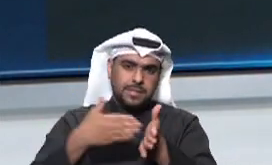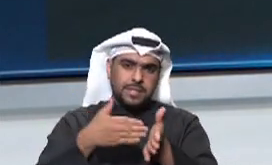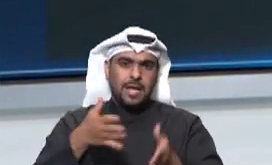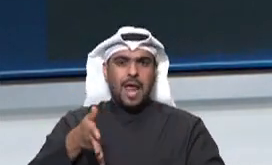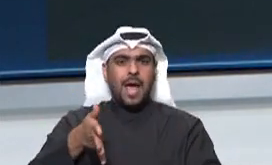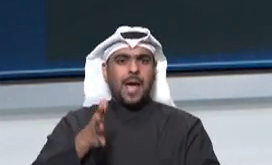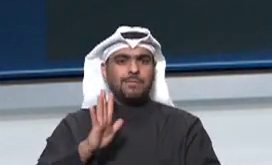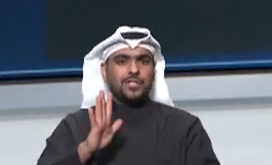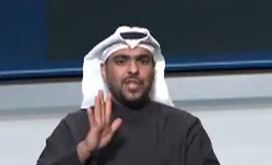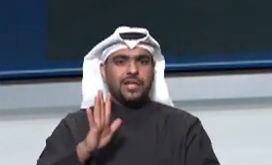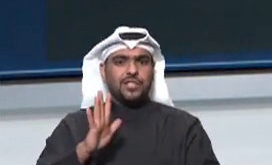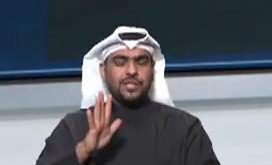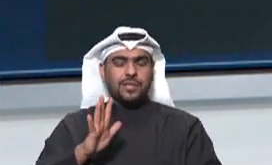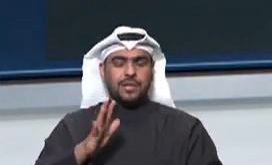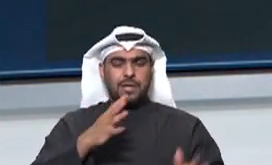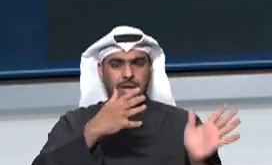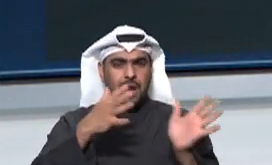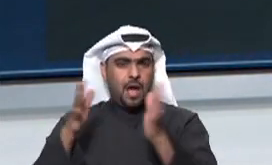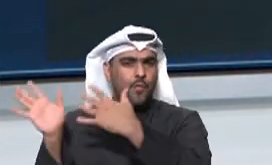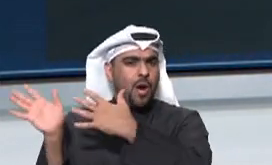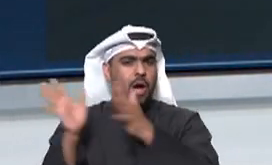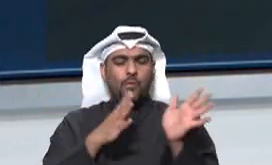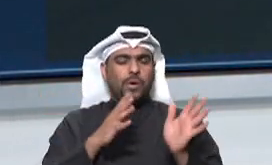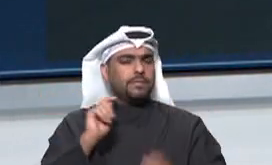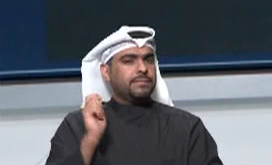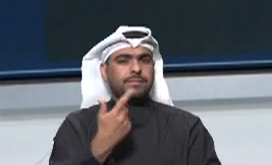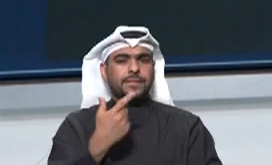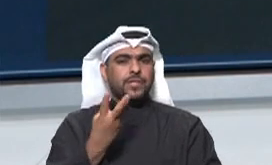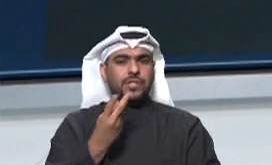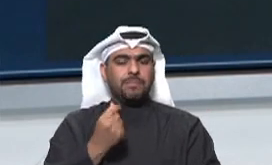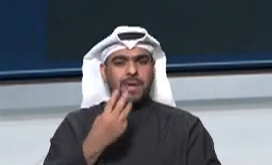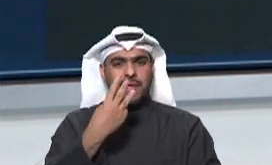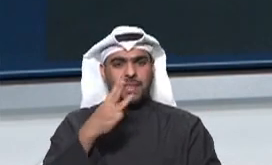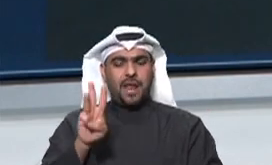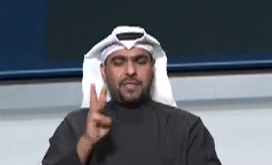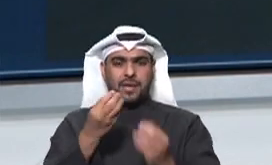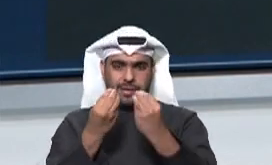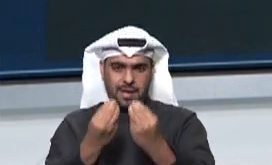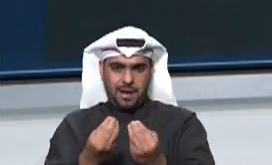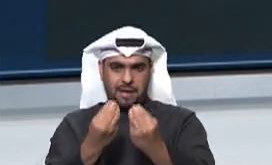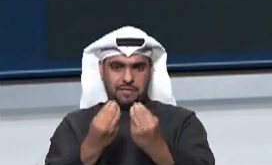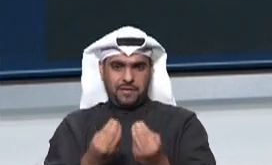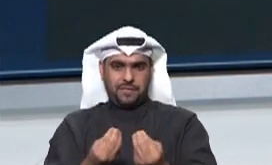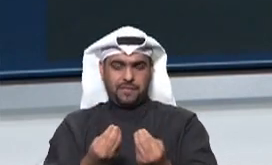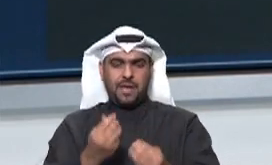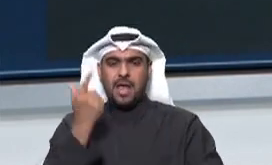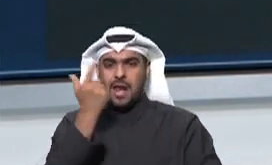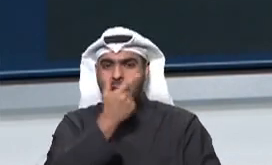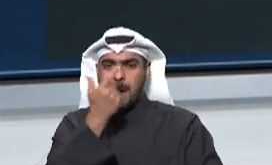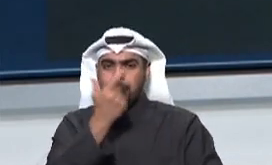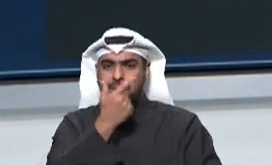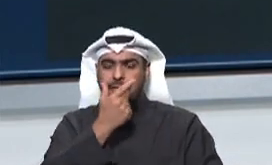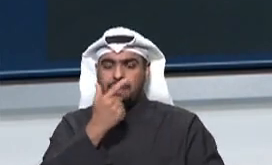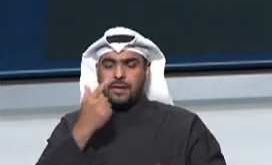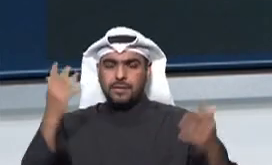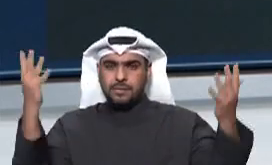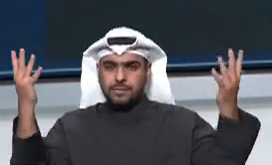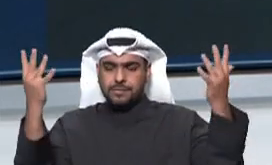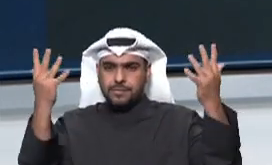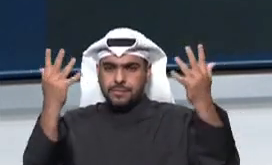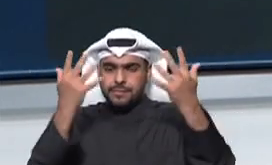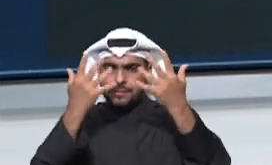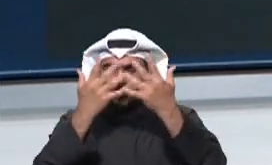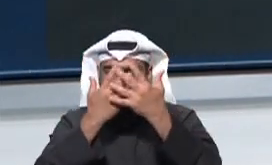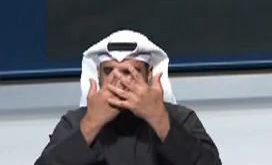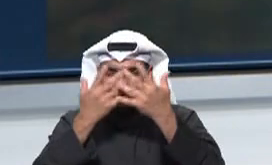أقصى يصل في سرعته إلى 30 كيلو متر في الساعة، تراجع ملحوظ في الرؤية الأفقية، لذلك أتمنى من قائدين المركبات خارج المدينة